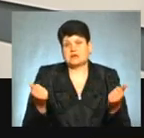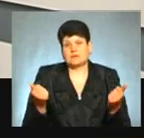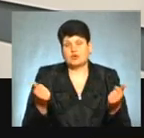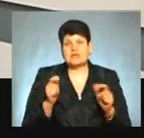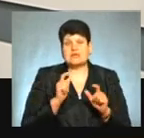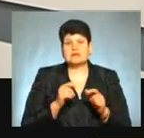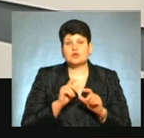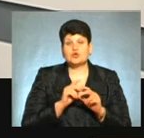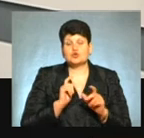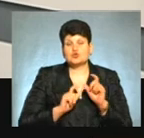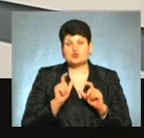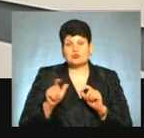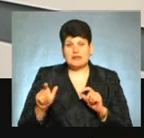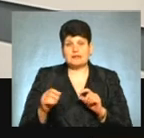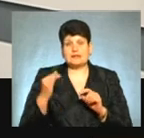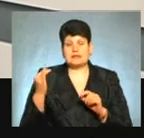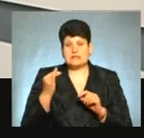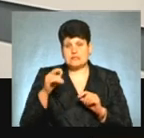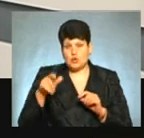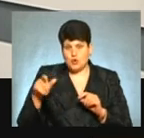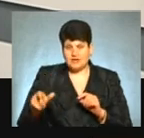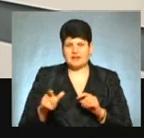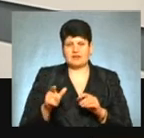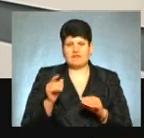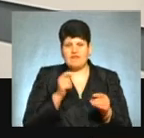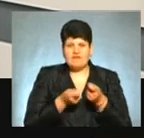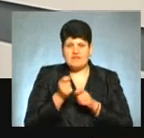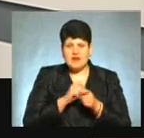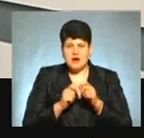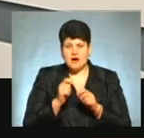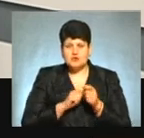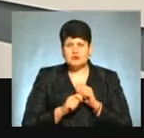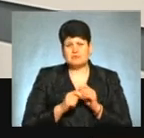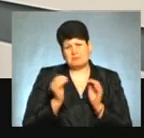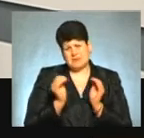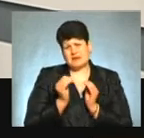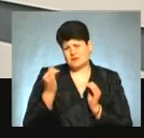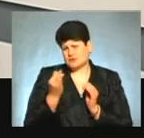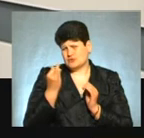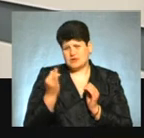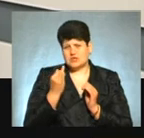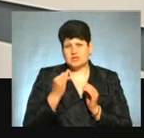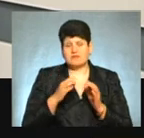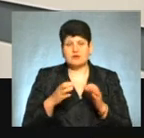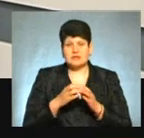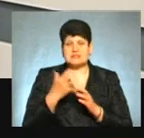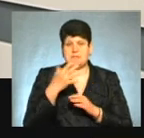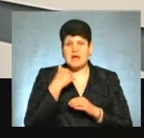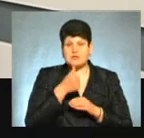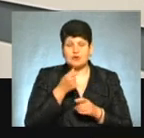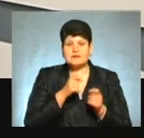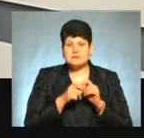самі студенти-історики, вже п'ятий рік в'яжуть маскувальні сітки. До речі, невеличкий історичний факультет, в якому буквально 300 студентів за 5